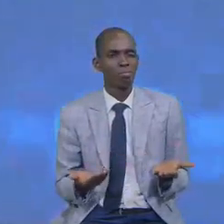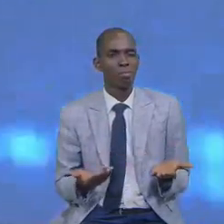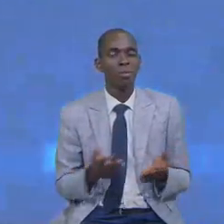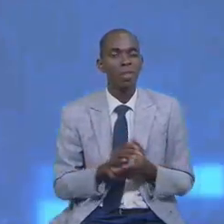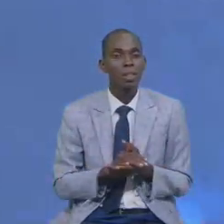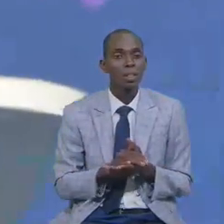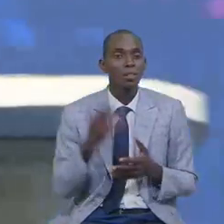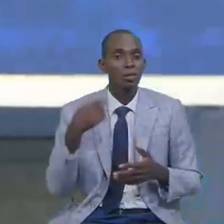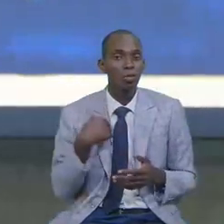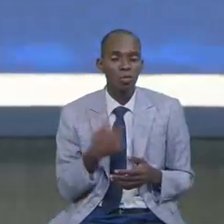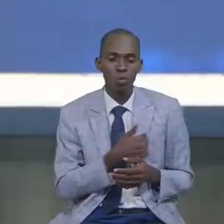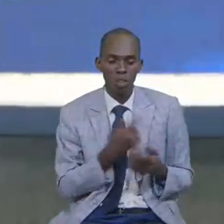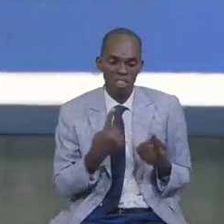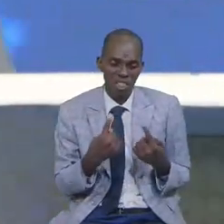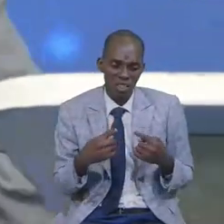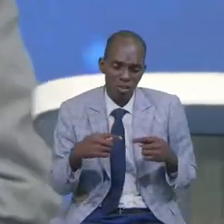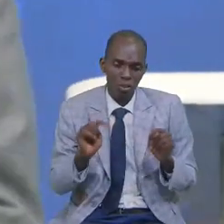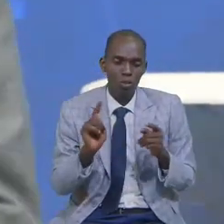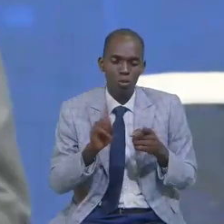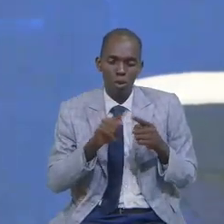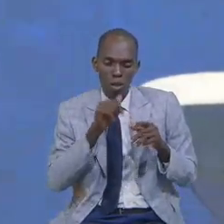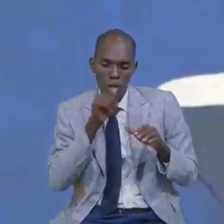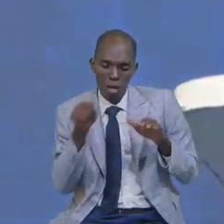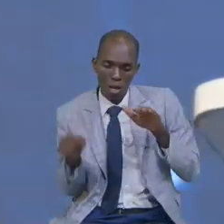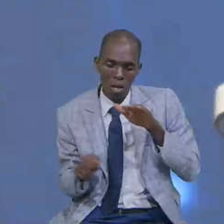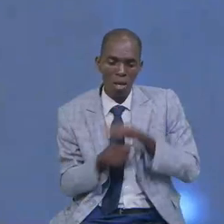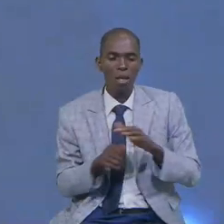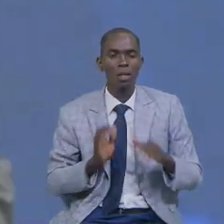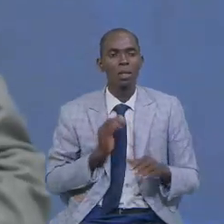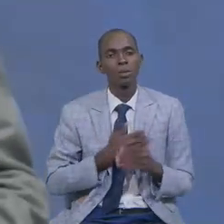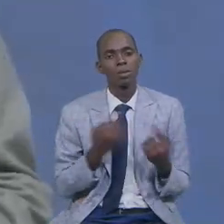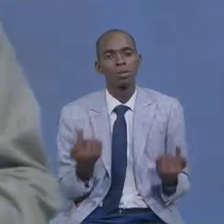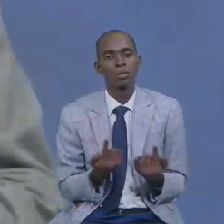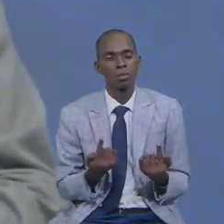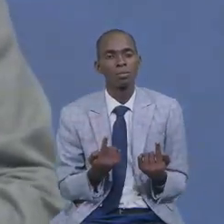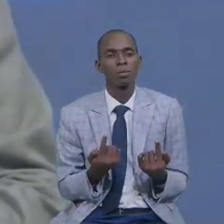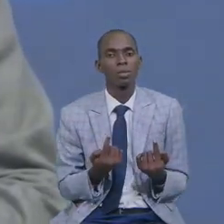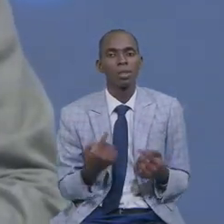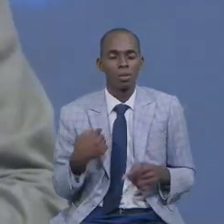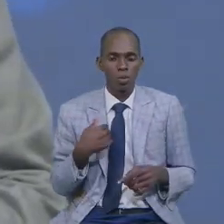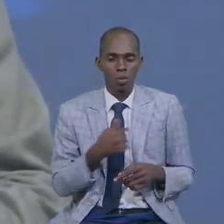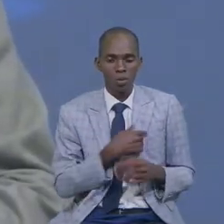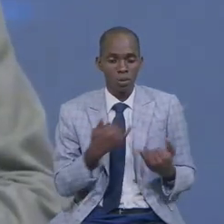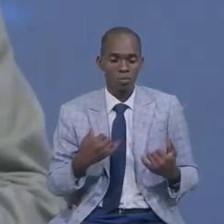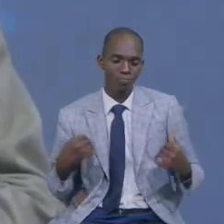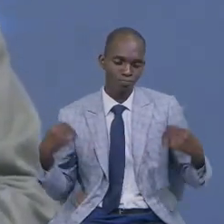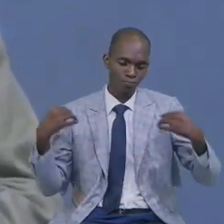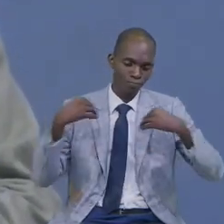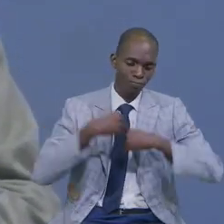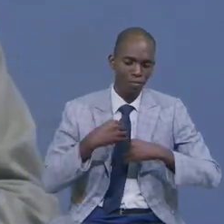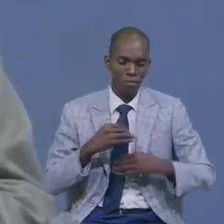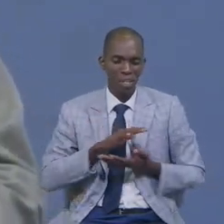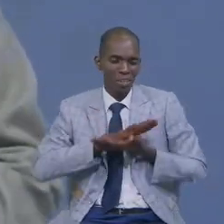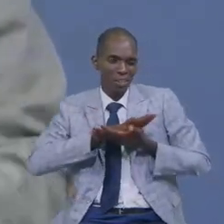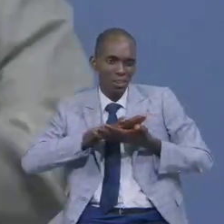Vous savez, nous essayons de cacher nos péchés. Nous habillons proprement, nous avons l'air